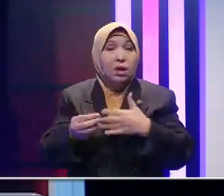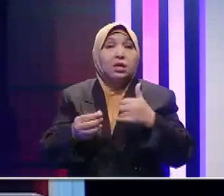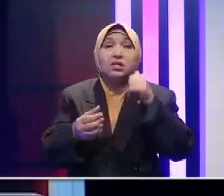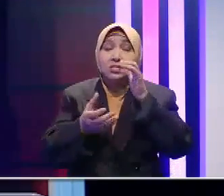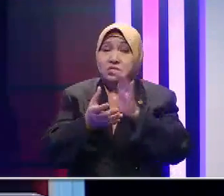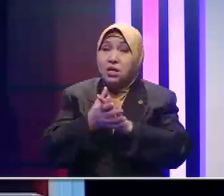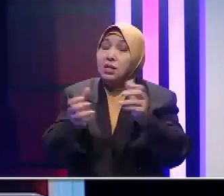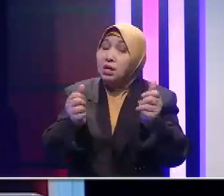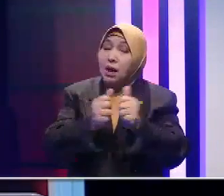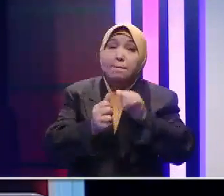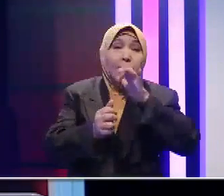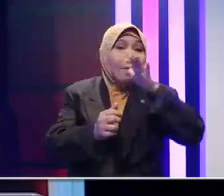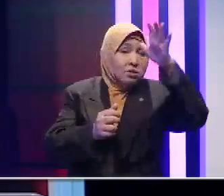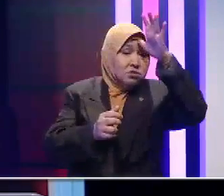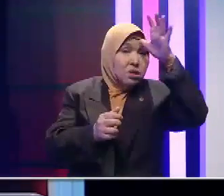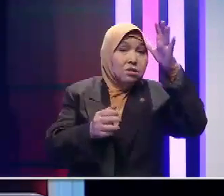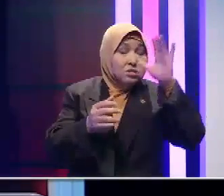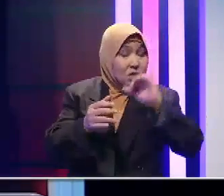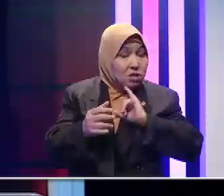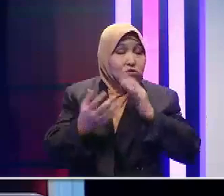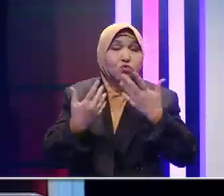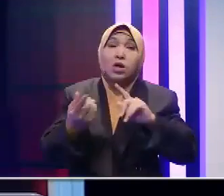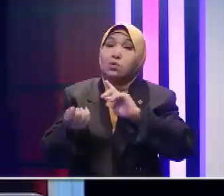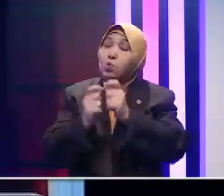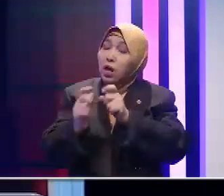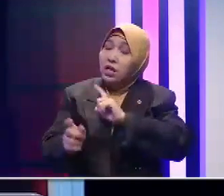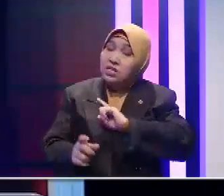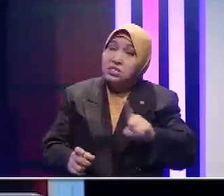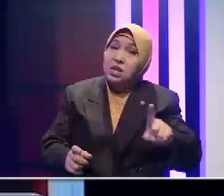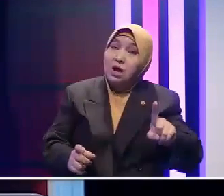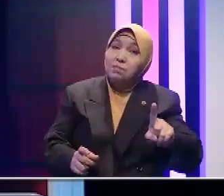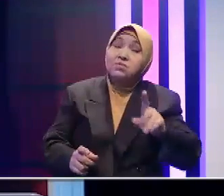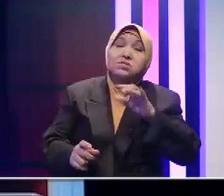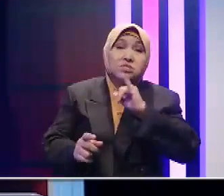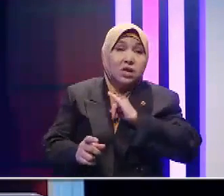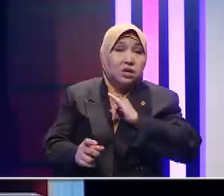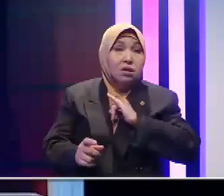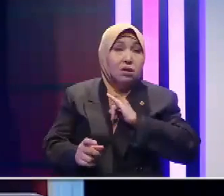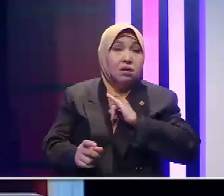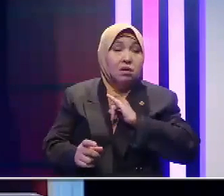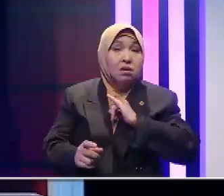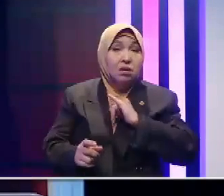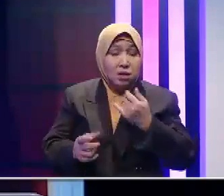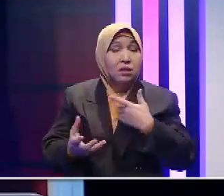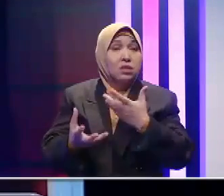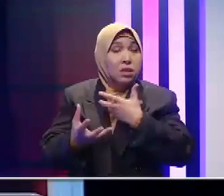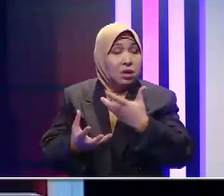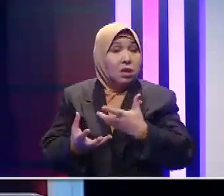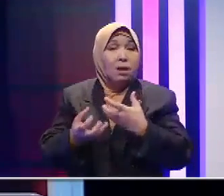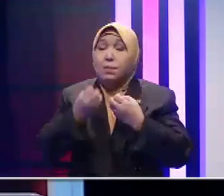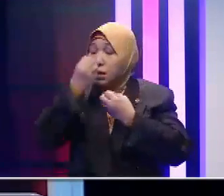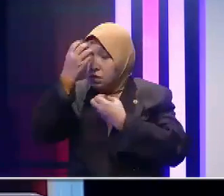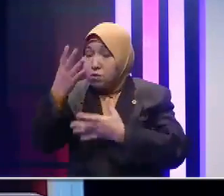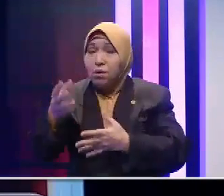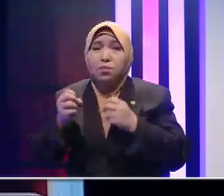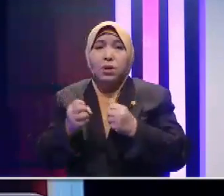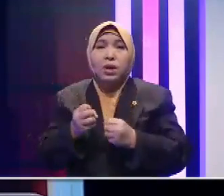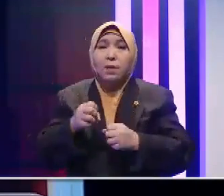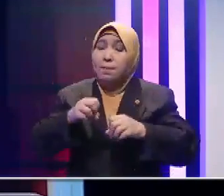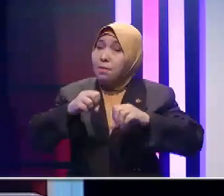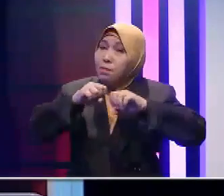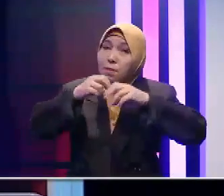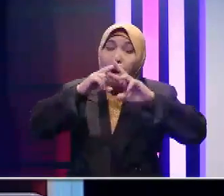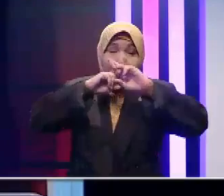dengan bapak saya tu. Maksudnya saya dah masuk Islam, saya yalah, at least kita nak beritahu someone kan, supaya dah boleh bocorkan rasa kat